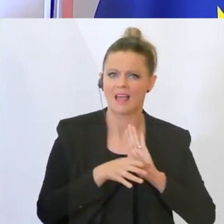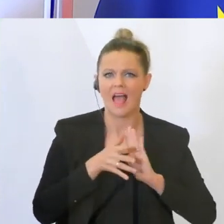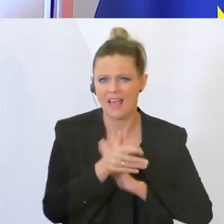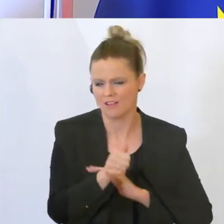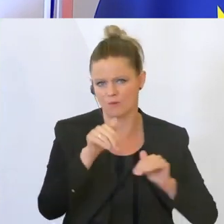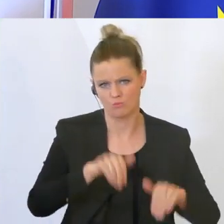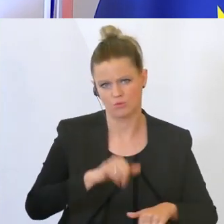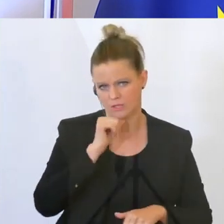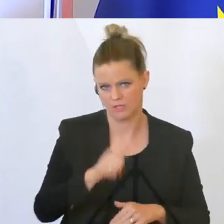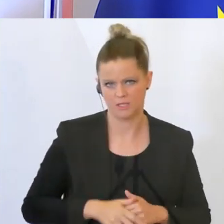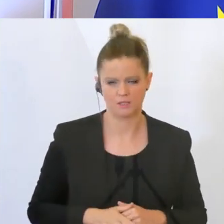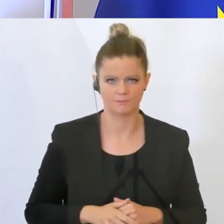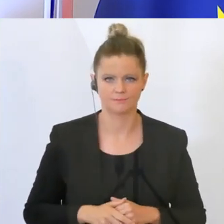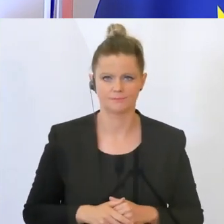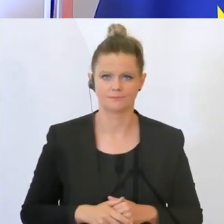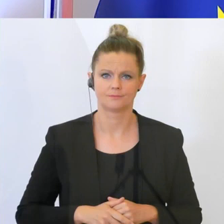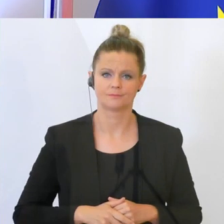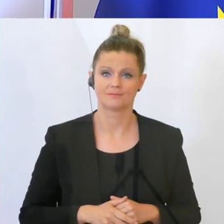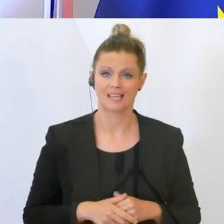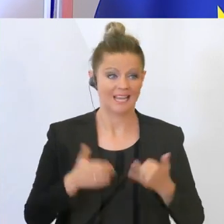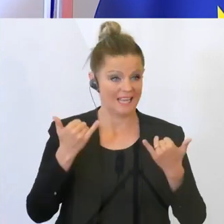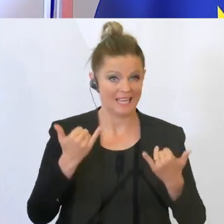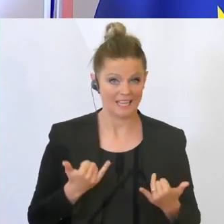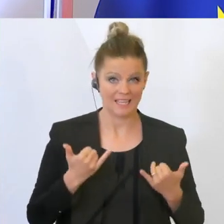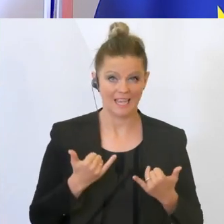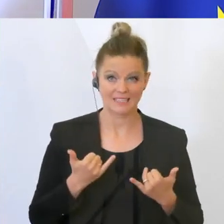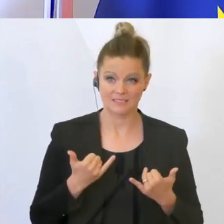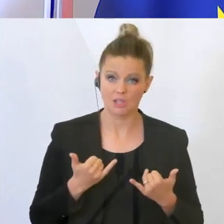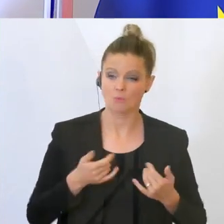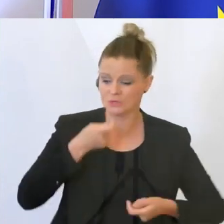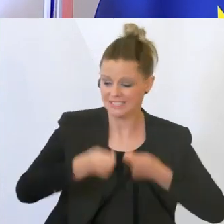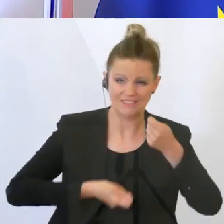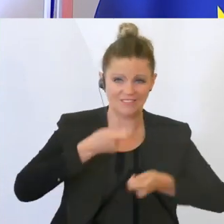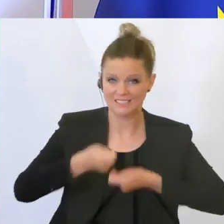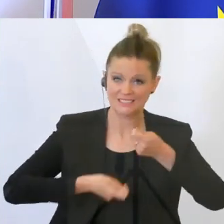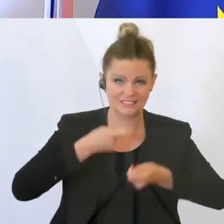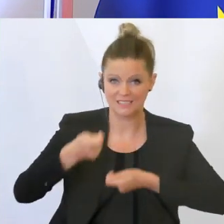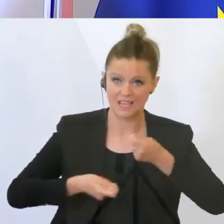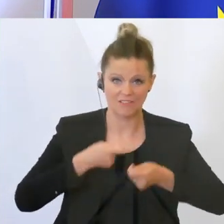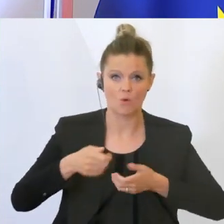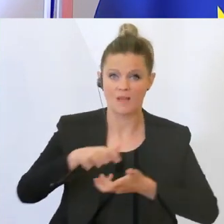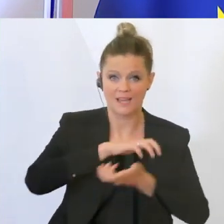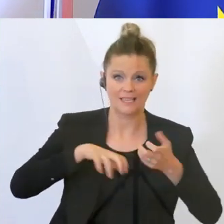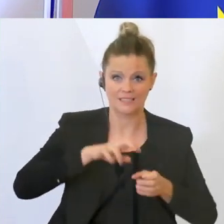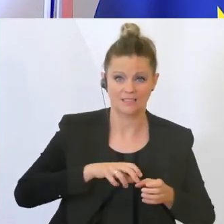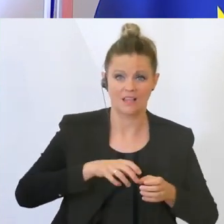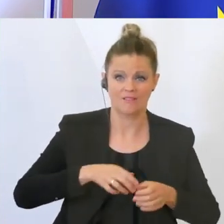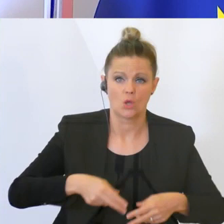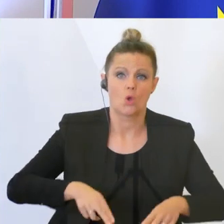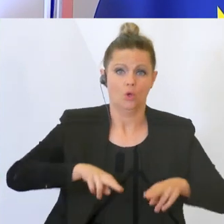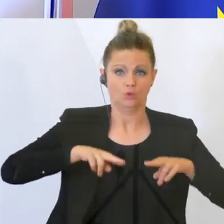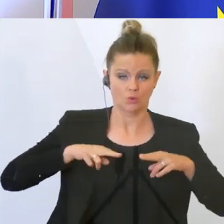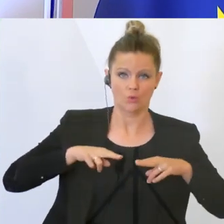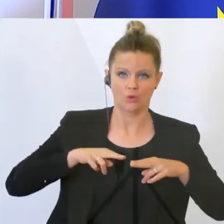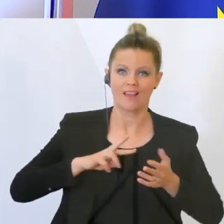zu können. Wir müssen uns jetzt aus der Krise heraus investieren, digital, innovativ, nachhaltig